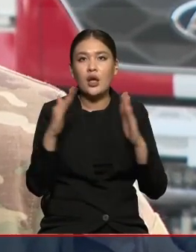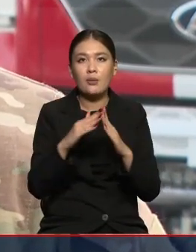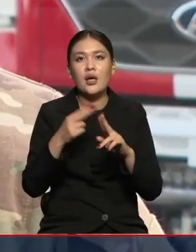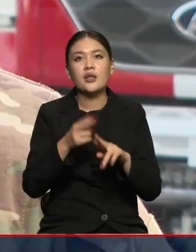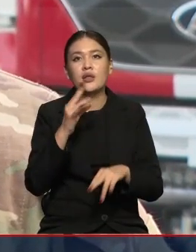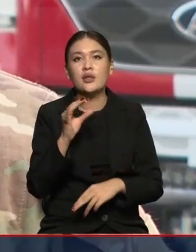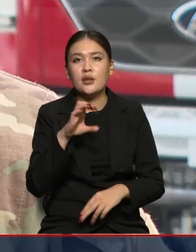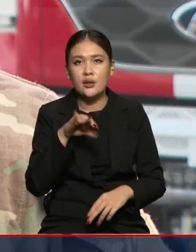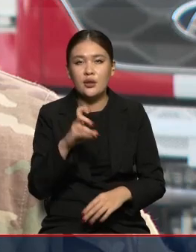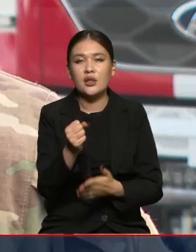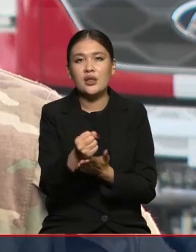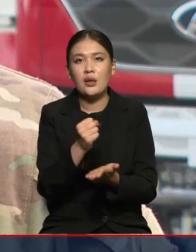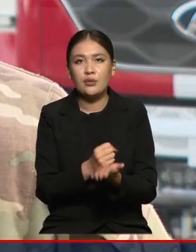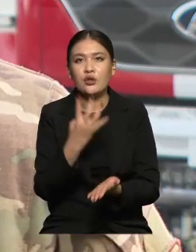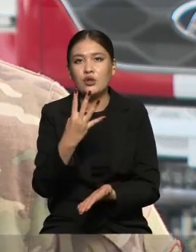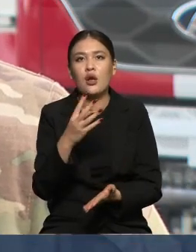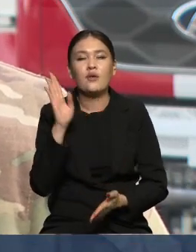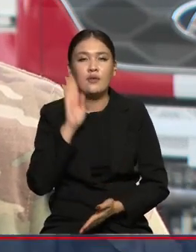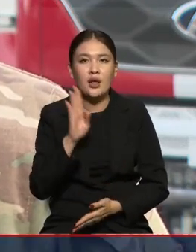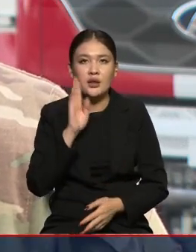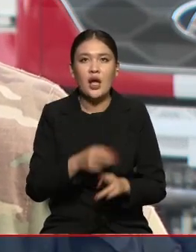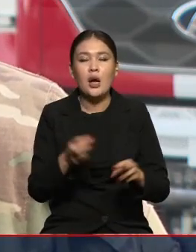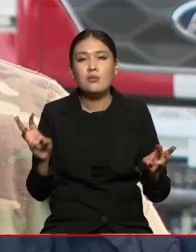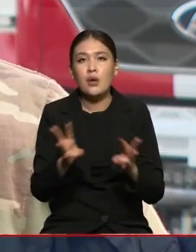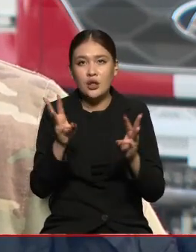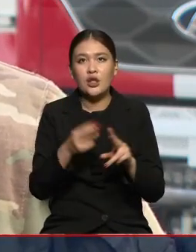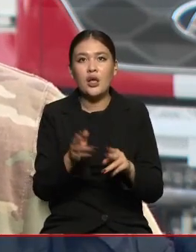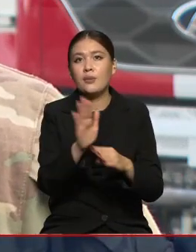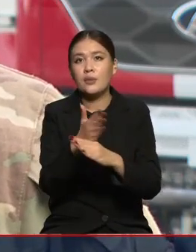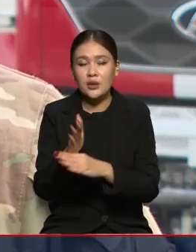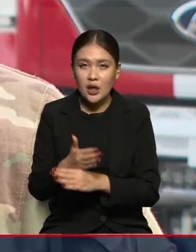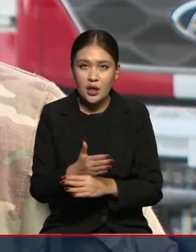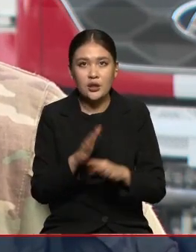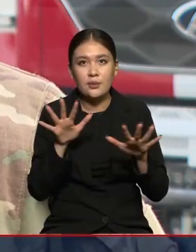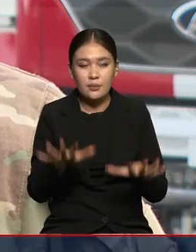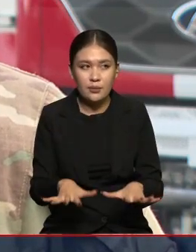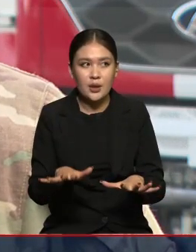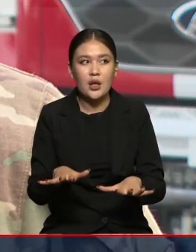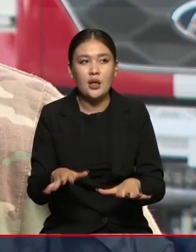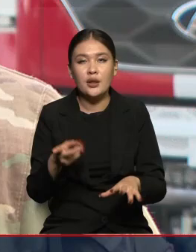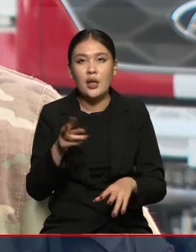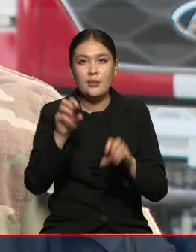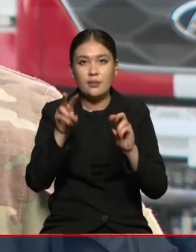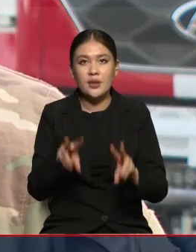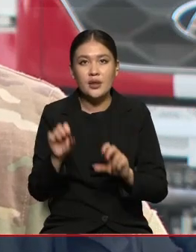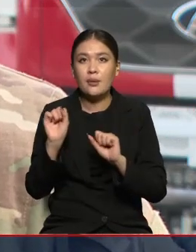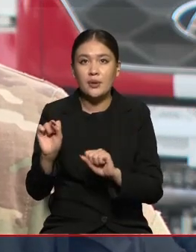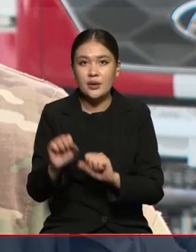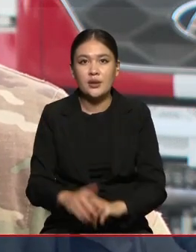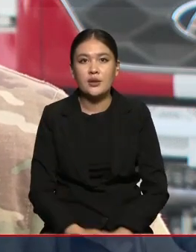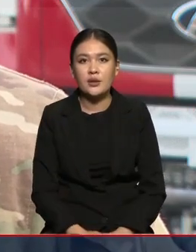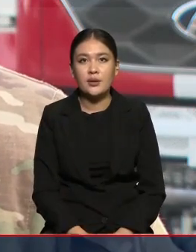цистерны вмещают запас до 4 тонн воды. Выданная пожарная техника распределяется по пожарным частям для обеспечения пожарной безопасности.